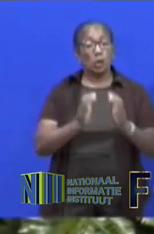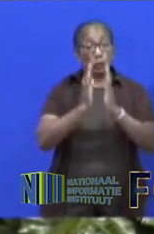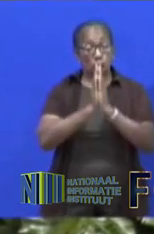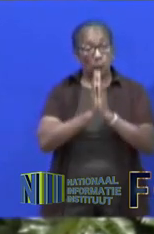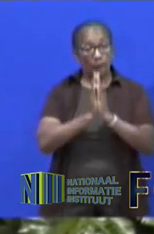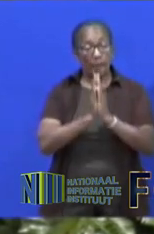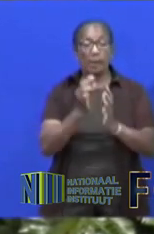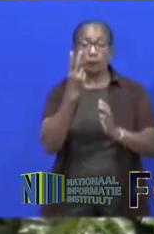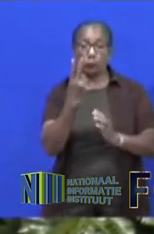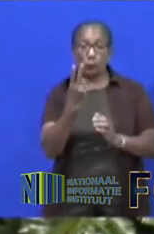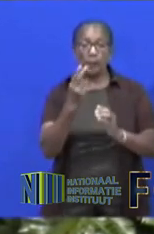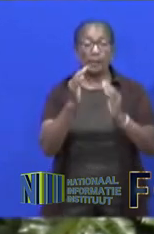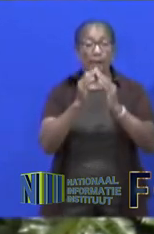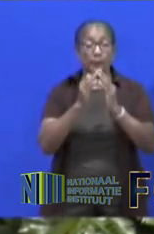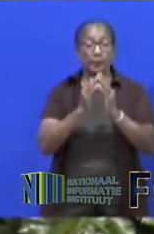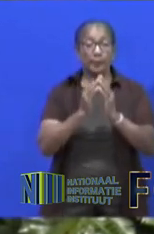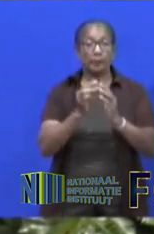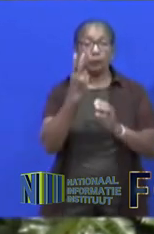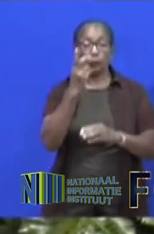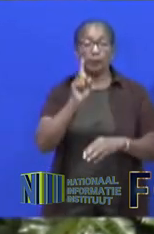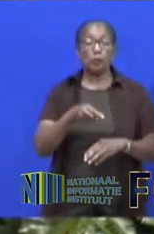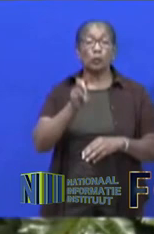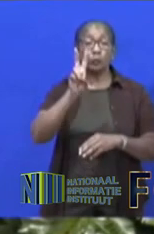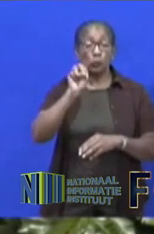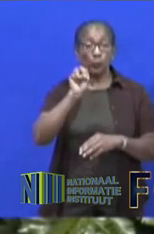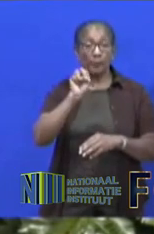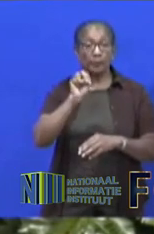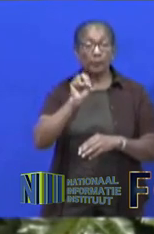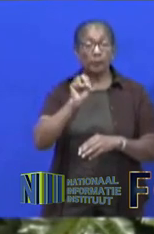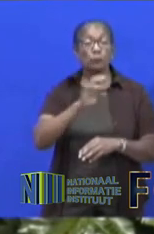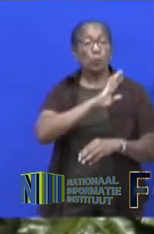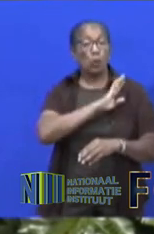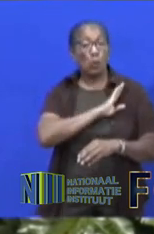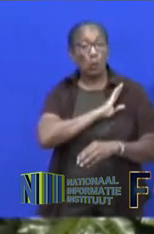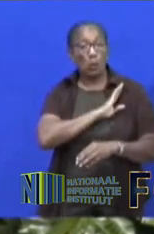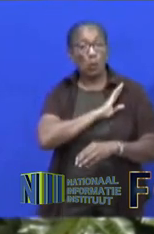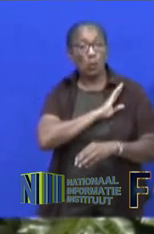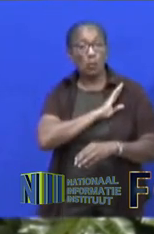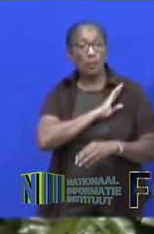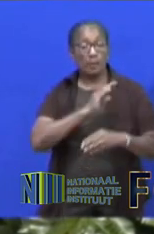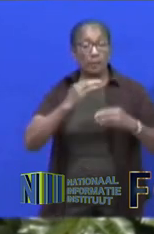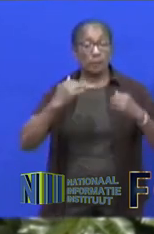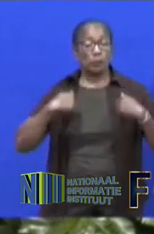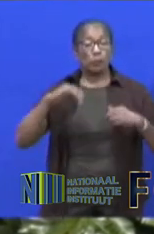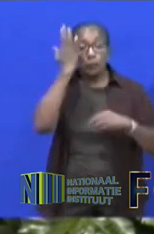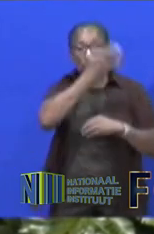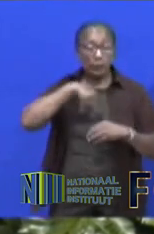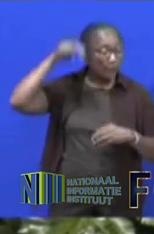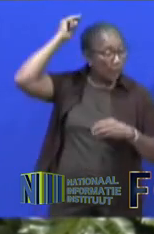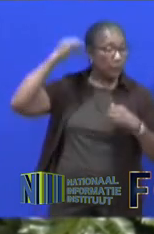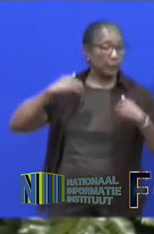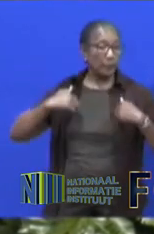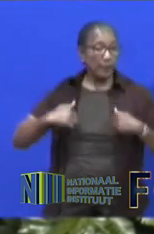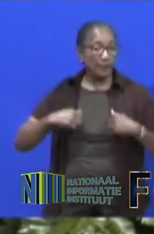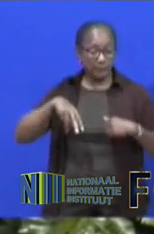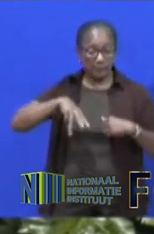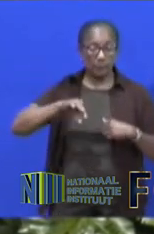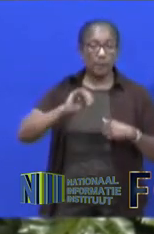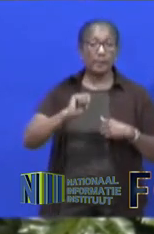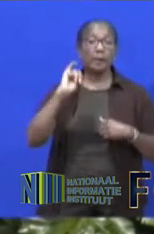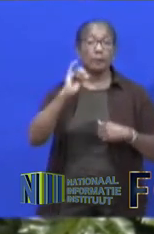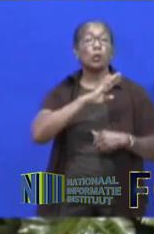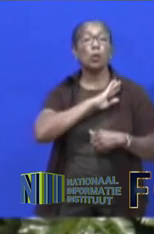zondag 2 april 2020 zullen ook landgenoten die gestrand zijn in Miami worden